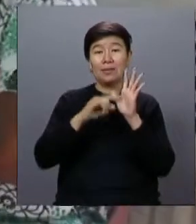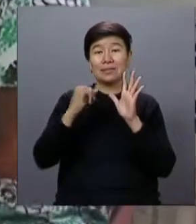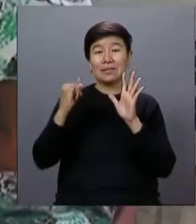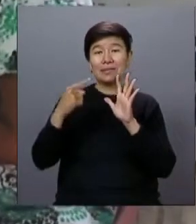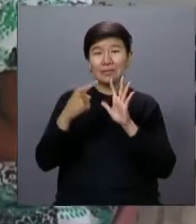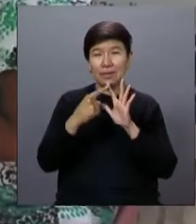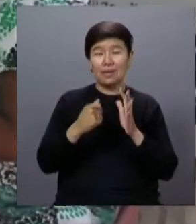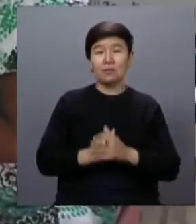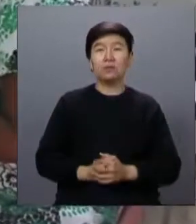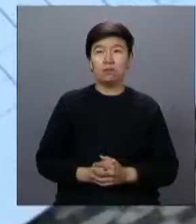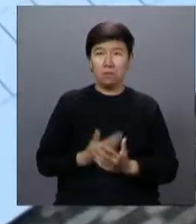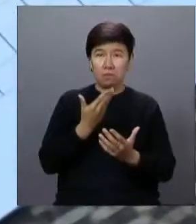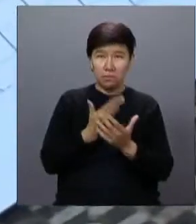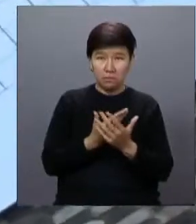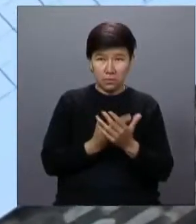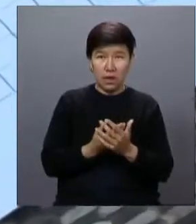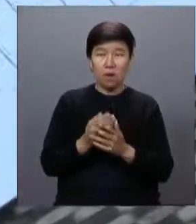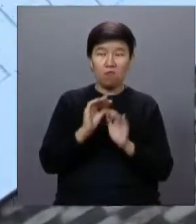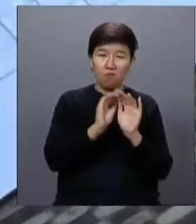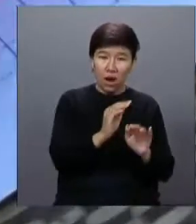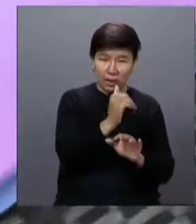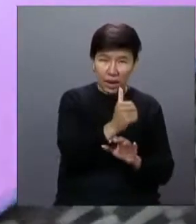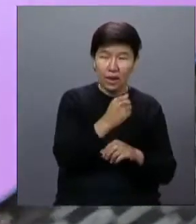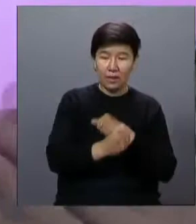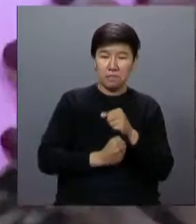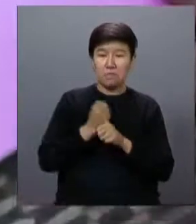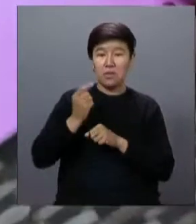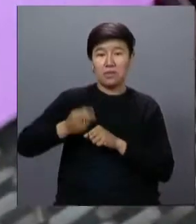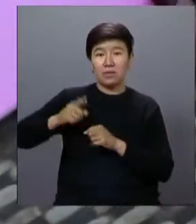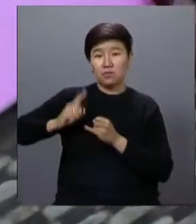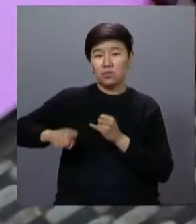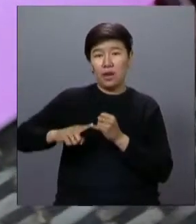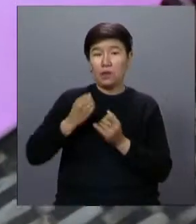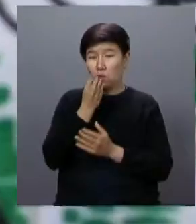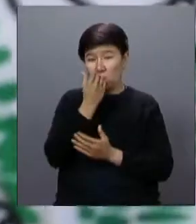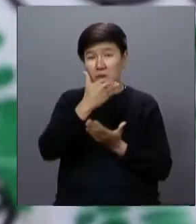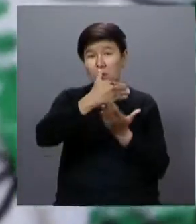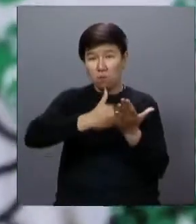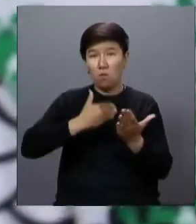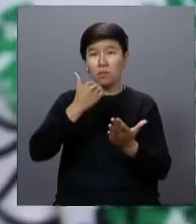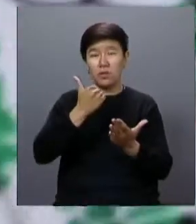และยังได้รับผลตอบแทนในรูปแบบเงินปันผลประจำปีอีกด้วย นักข่าว